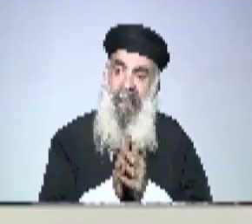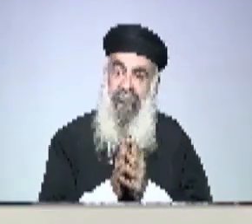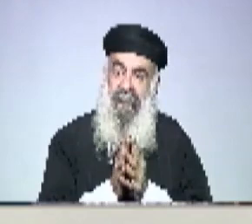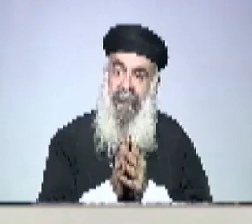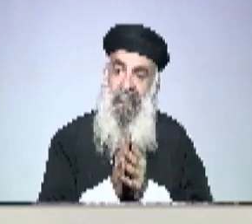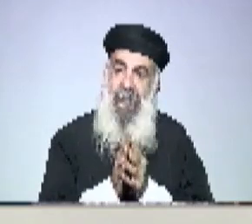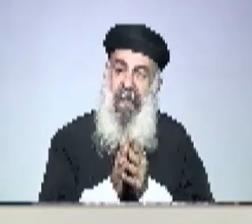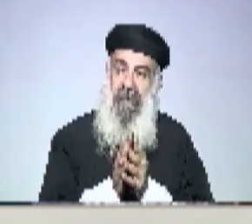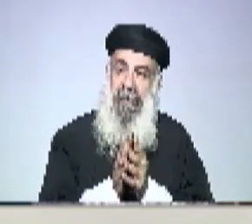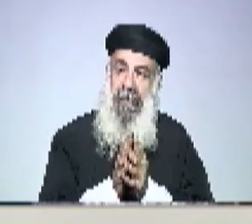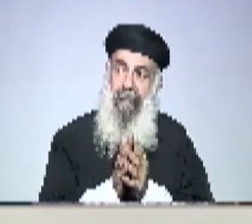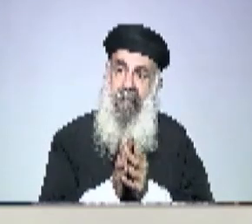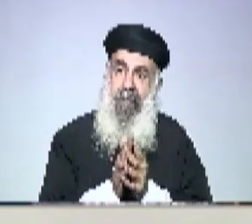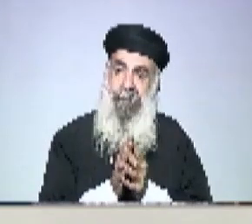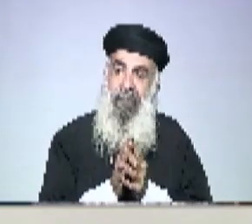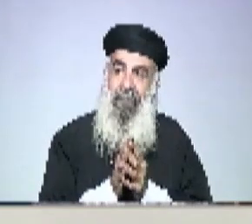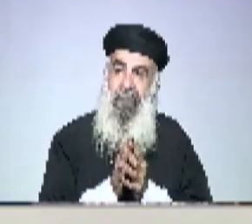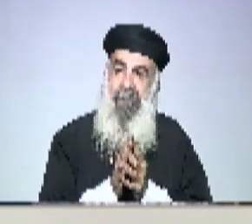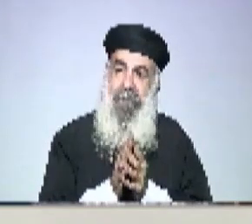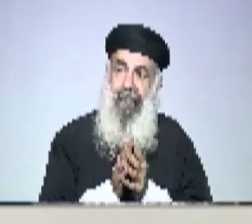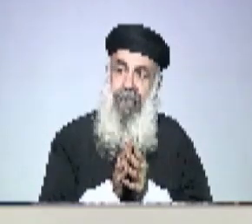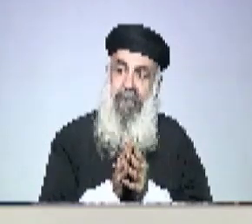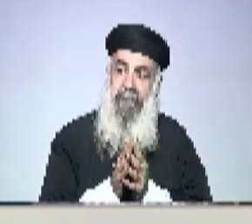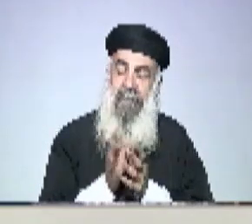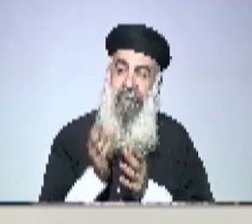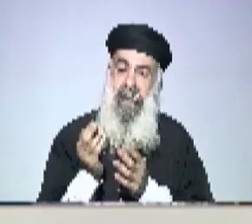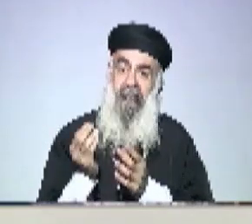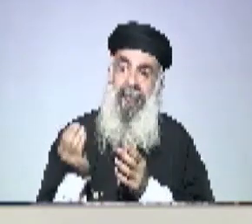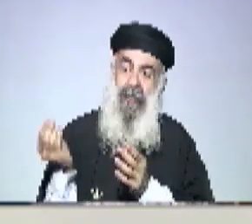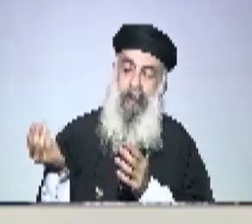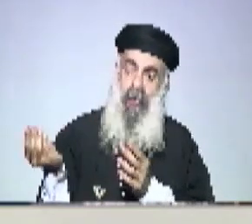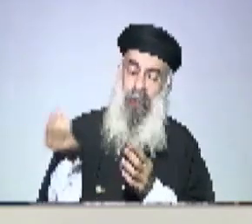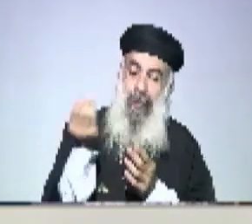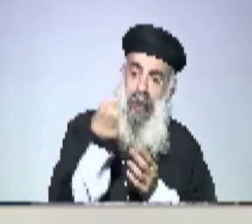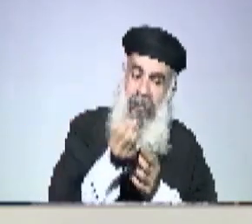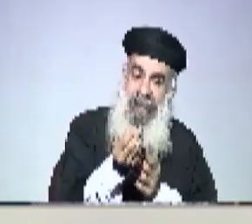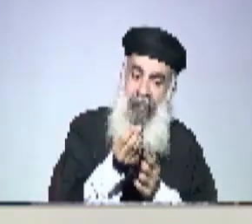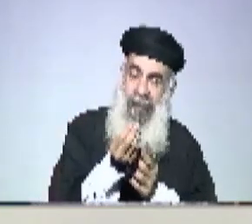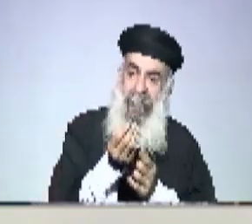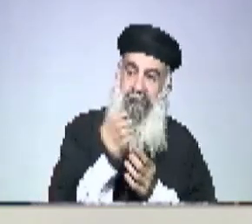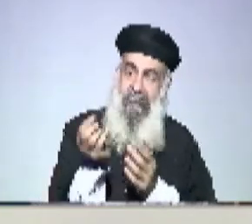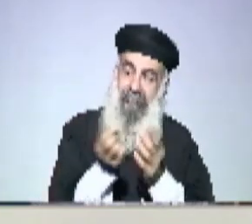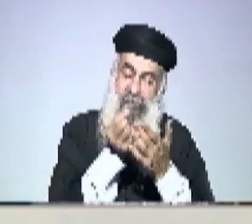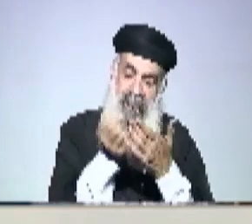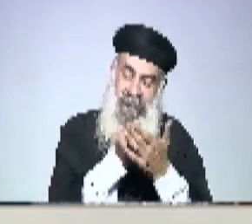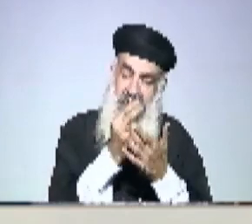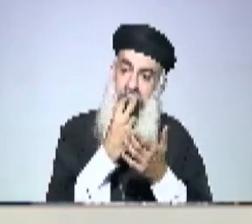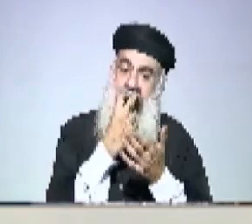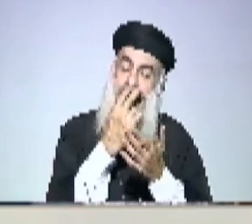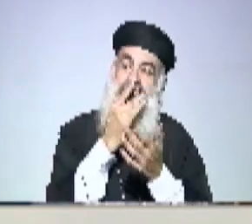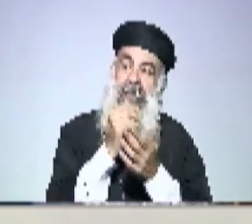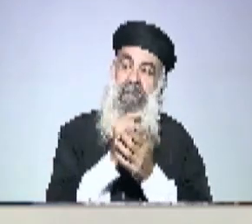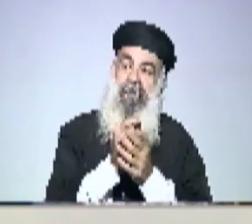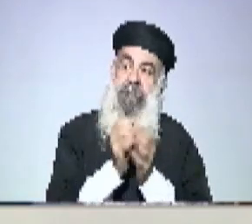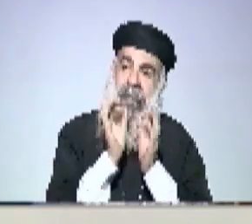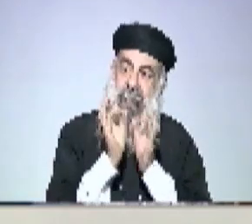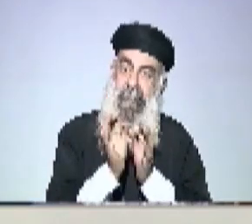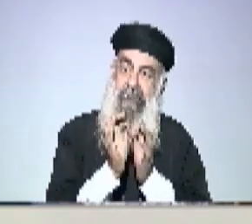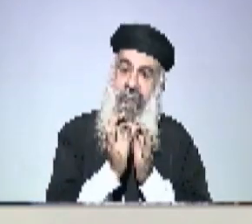من الفعلي يعني يحضر فهي حرفيا